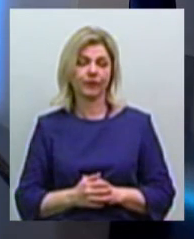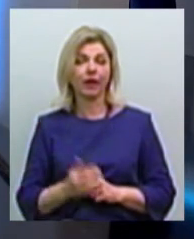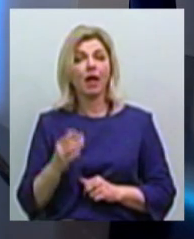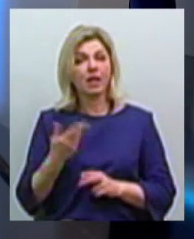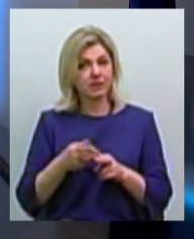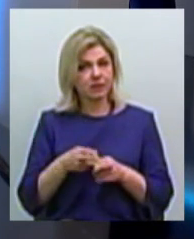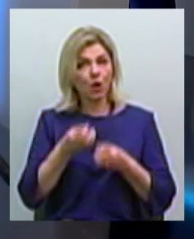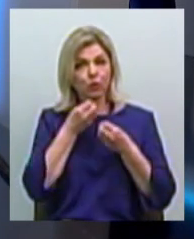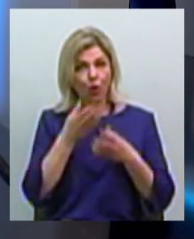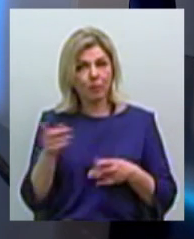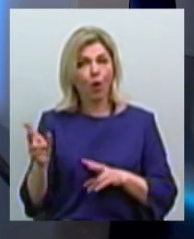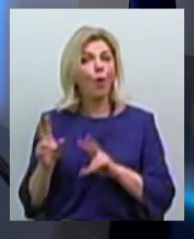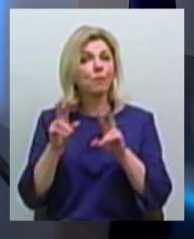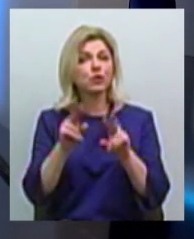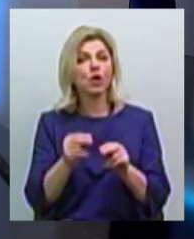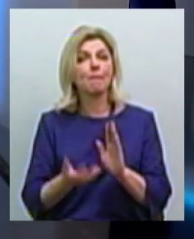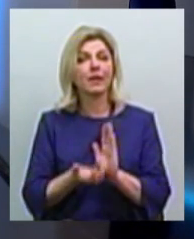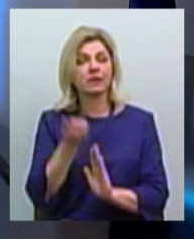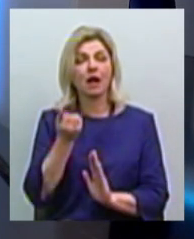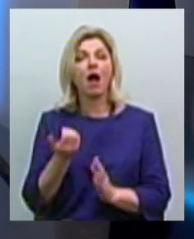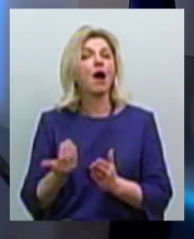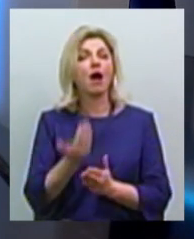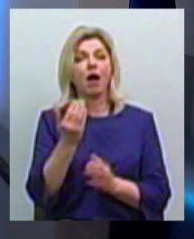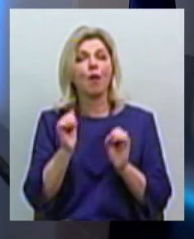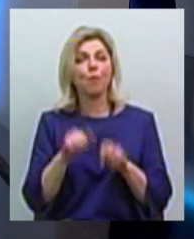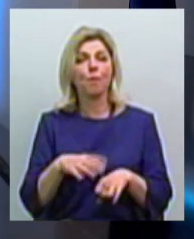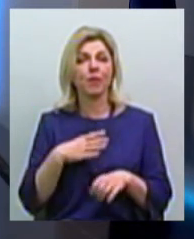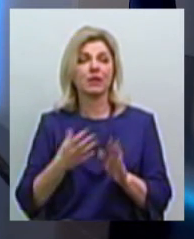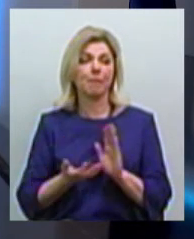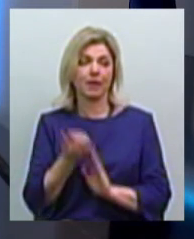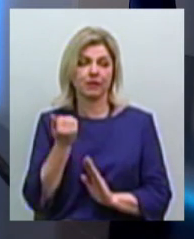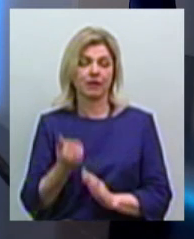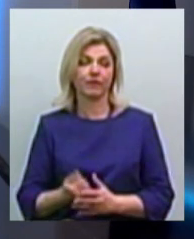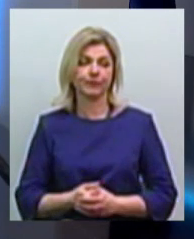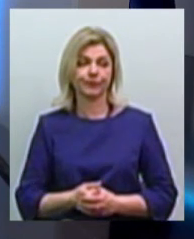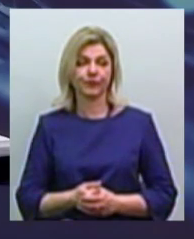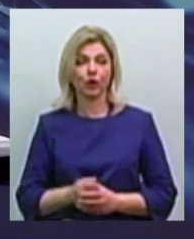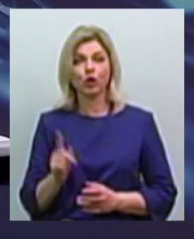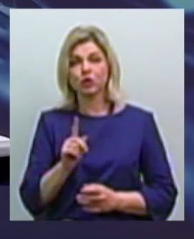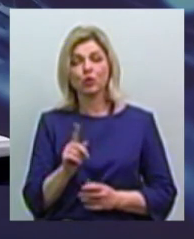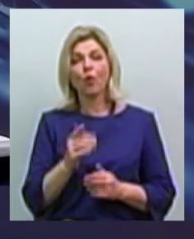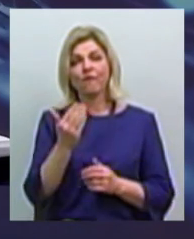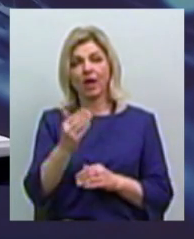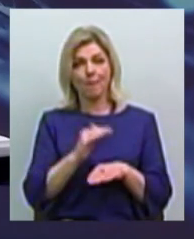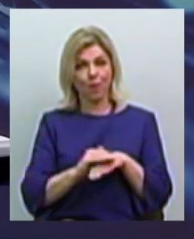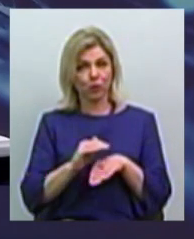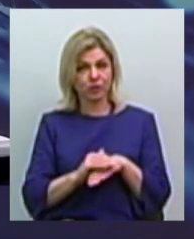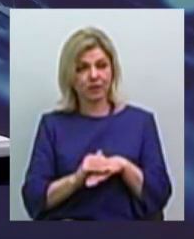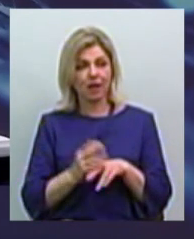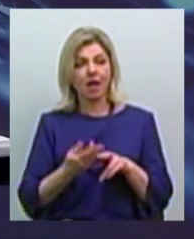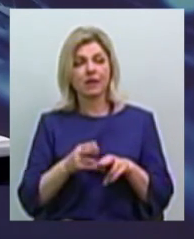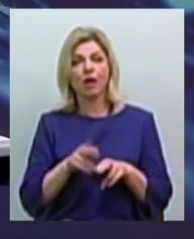пообіцяв підтримку. А яка це може бути підтримка? Спочатку це буде, крім того, що ви молодці. Спочатку це